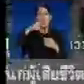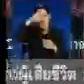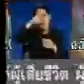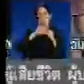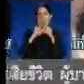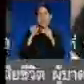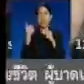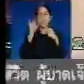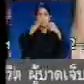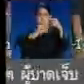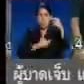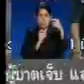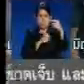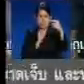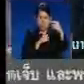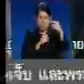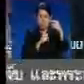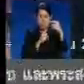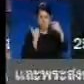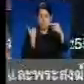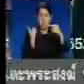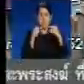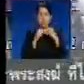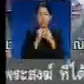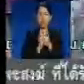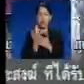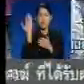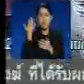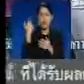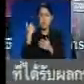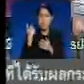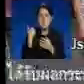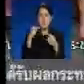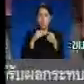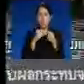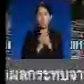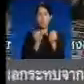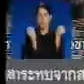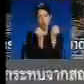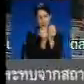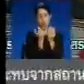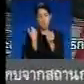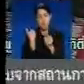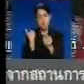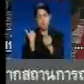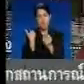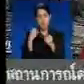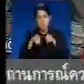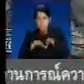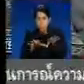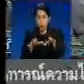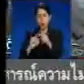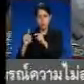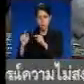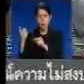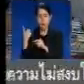งโรคที่เคยเกิดขึ้นในที่ใดที่หนึ่งหรือโรคที่เพิ่งจะแพร่ระบาดเข้าสู่อีกที่หนึ่งและยังรวมถึงโรคติดเชื้อที่เคย